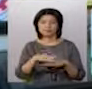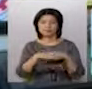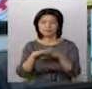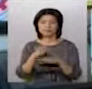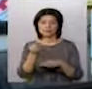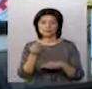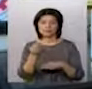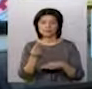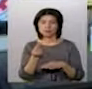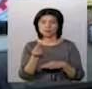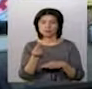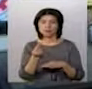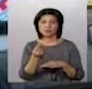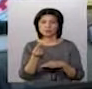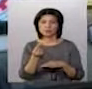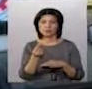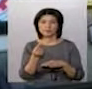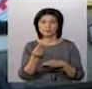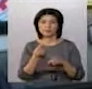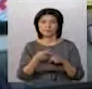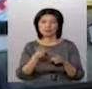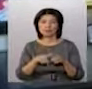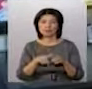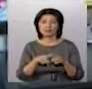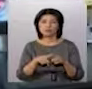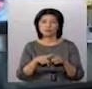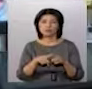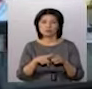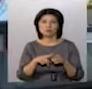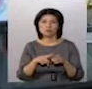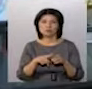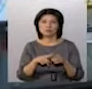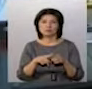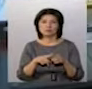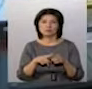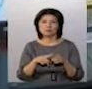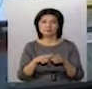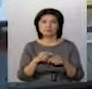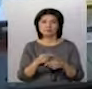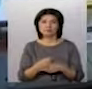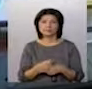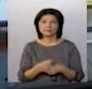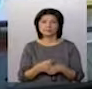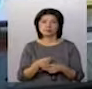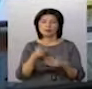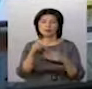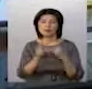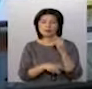Сол жұмыстарды бітіріп, осы жылда мен ойлап отырмын, уже жылдың аяғында